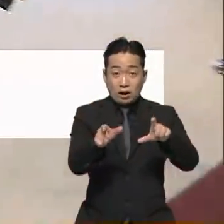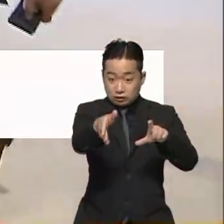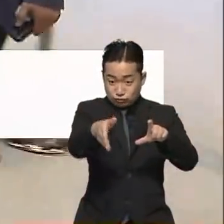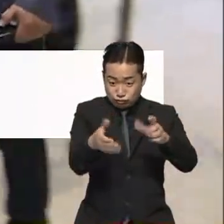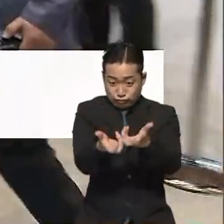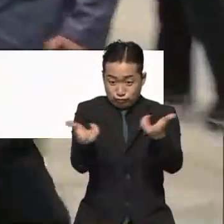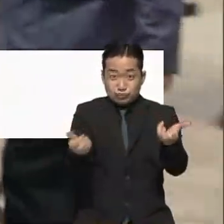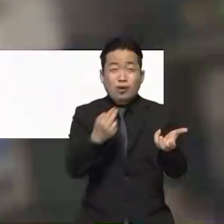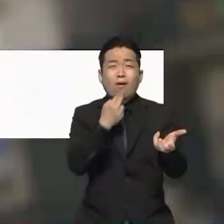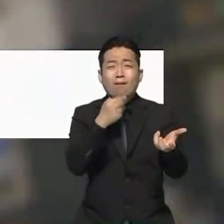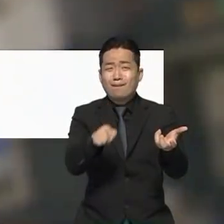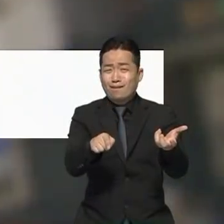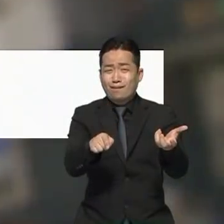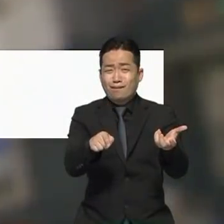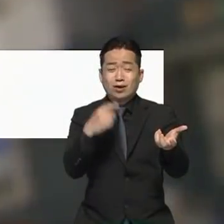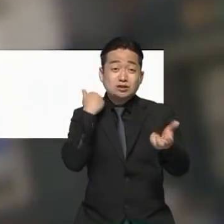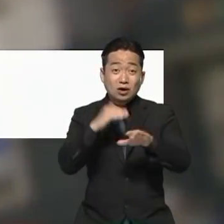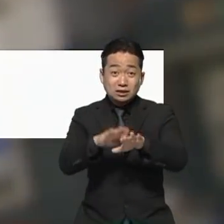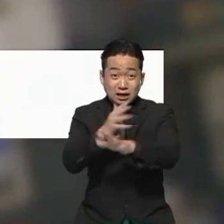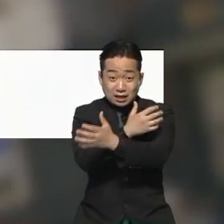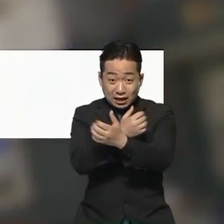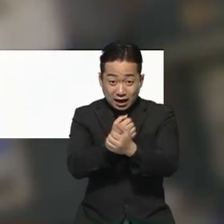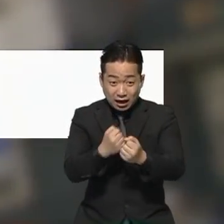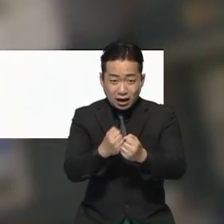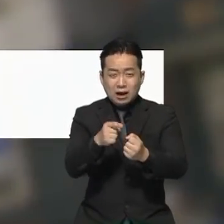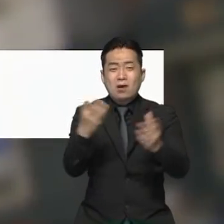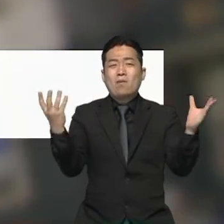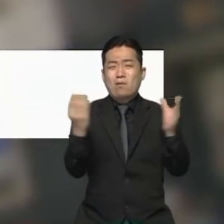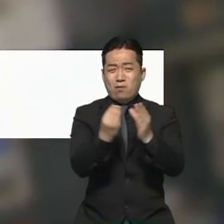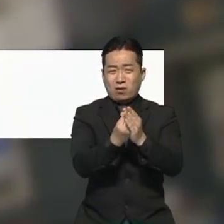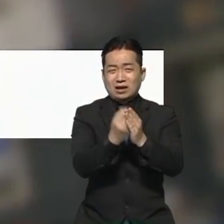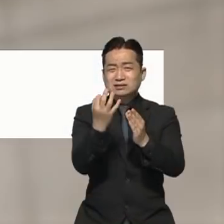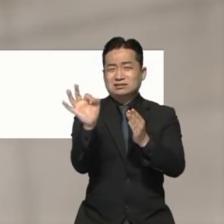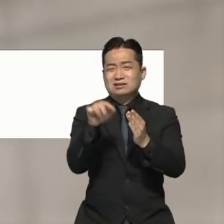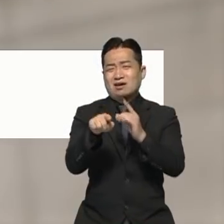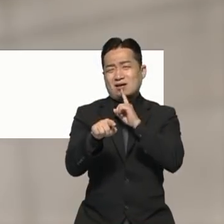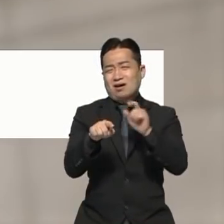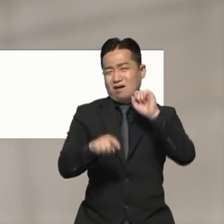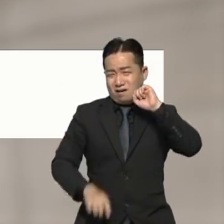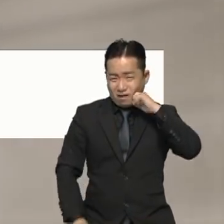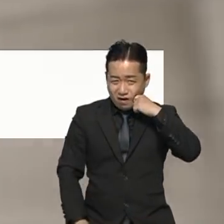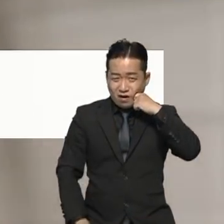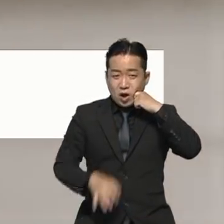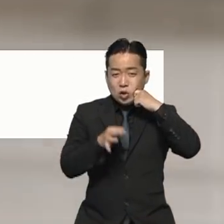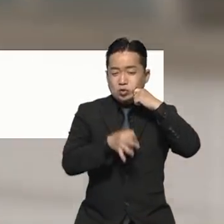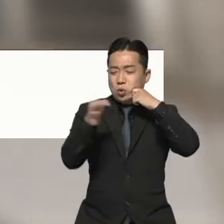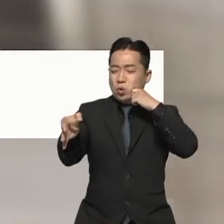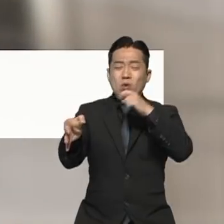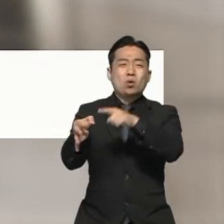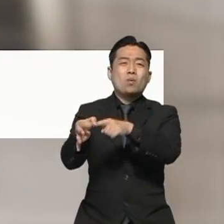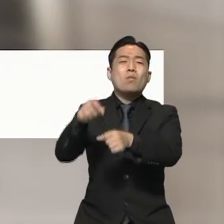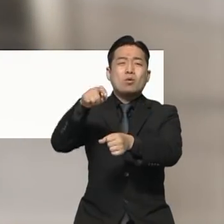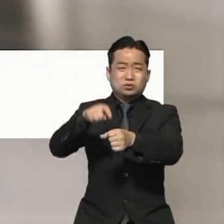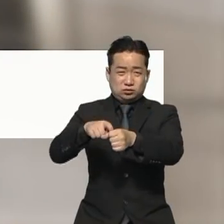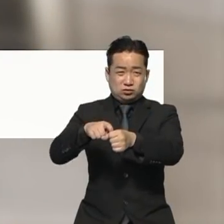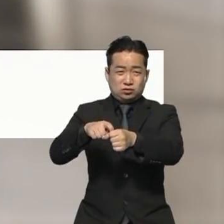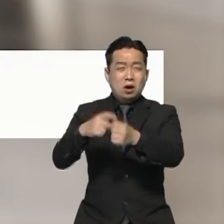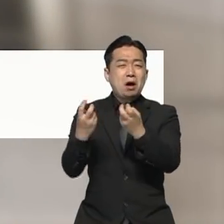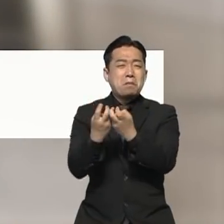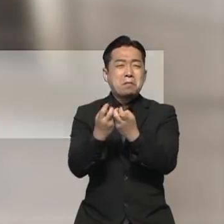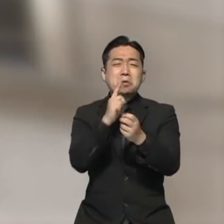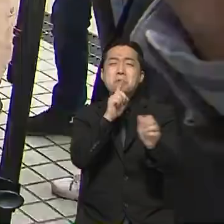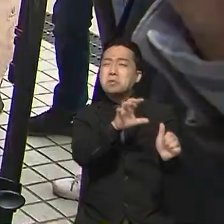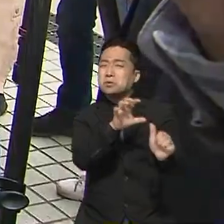아니라고 하면 이거는 전세 계약이 온전히 체결됐다고 보기는 어렵고 그냥 자금을 넘겨주기 위한 수단으로 보는 게 맞을 것